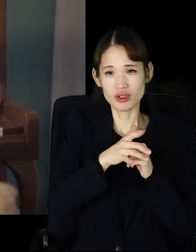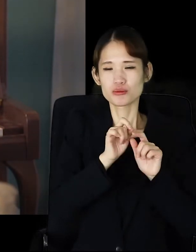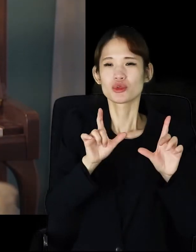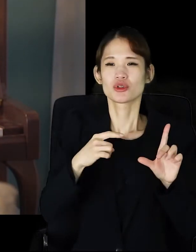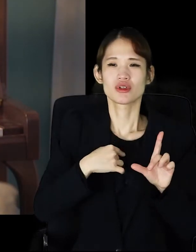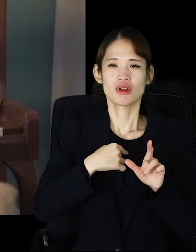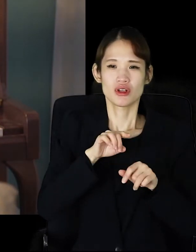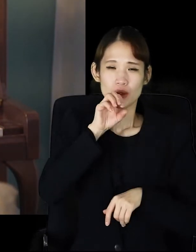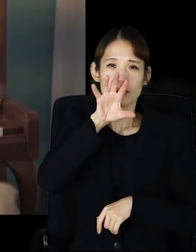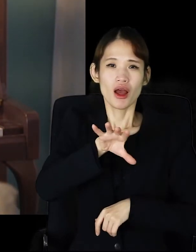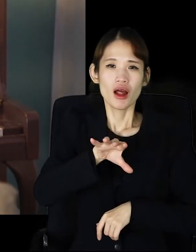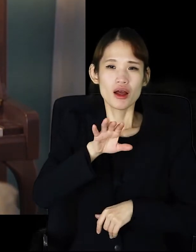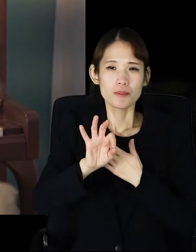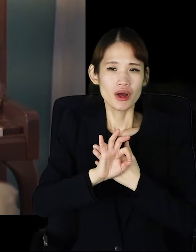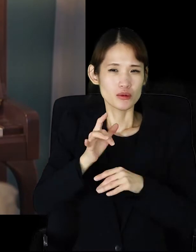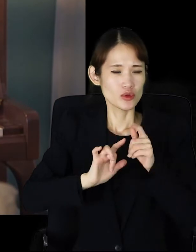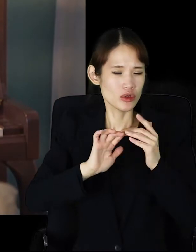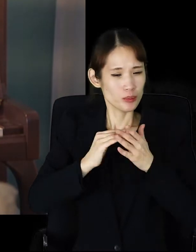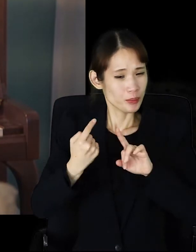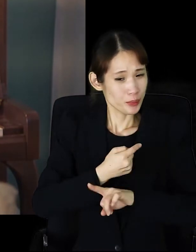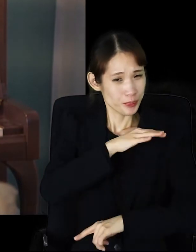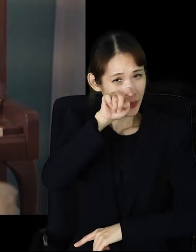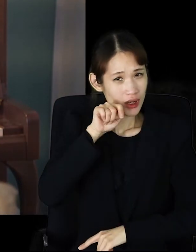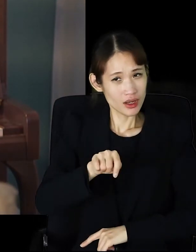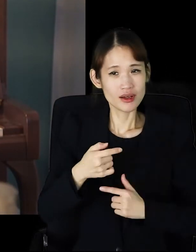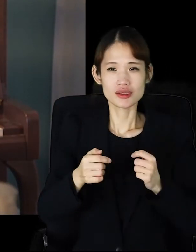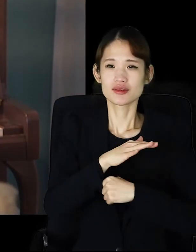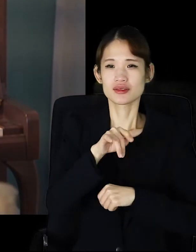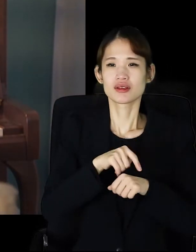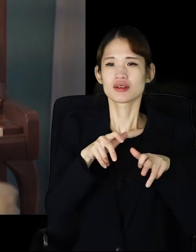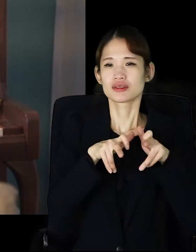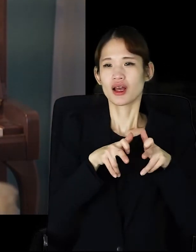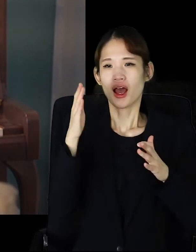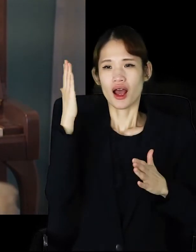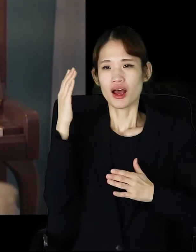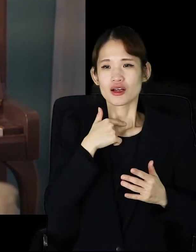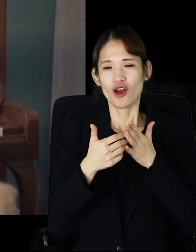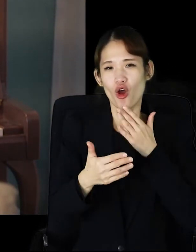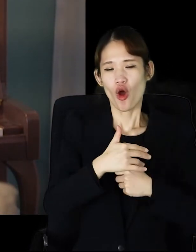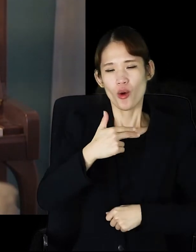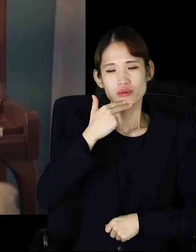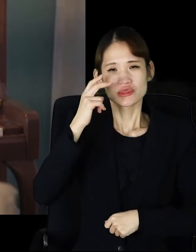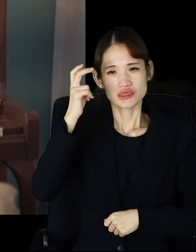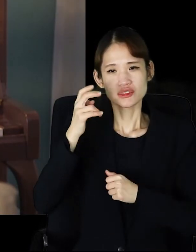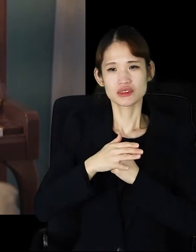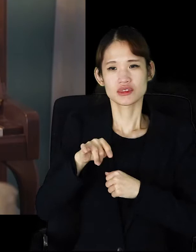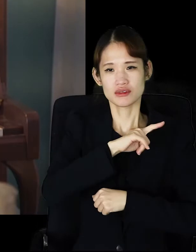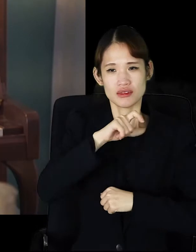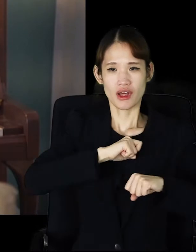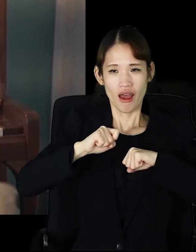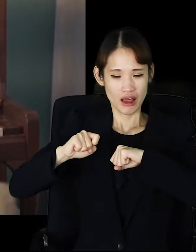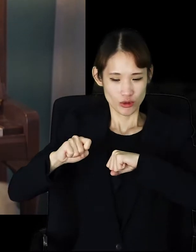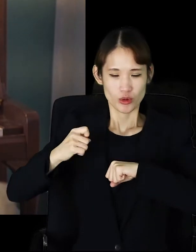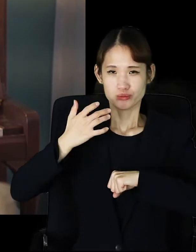그런 분이 제가 그때 말했으면 좀 나아졌을까라는 생각도 들고 근데 그분도 아마 장애 학생들을 겪어보지 못했으니까 내가 그때 어떻게